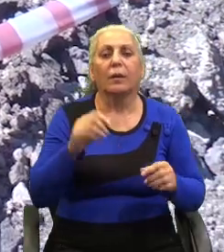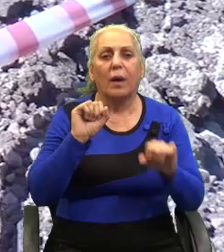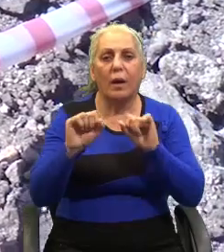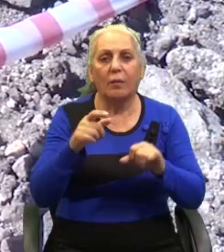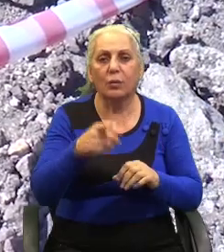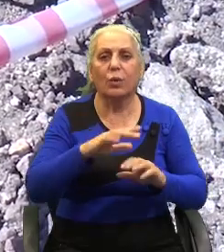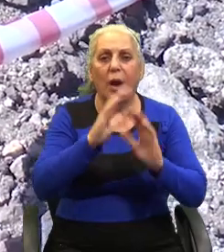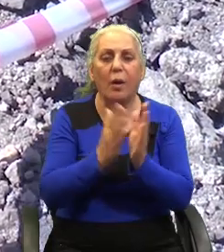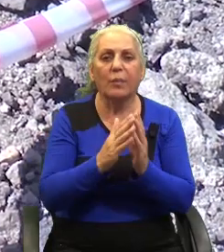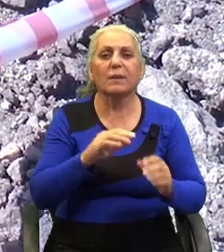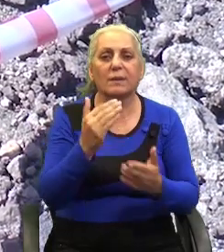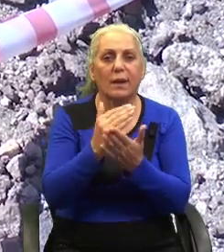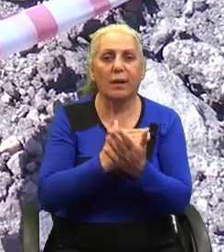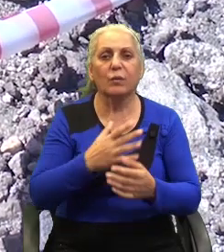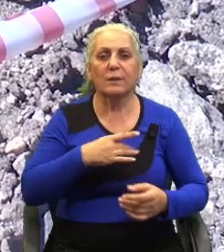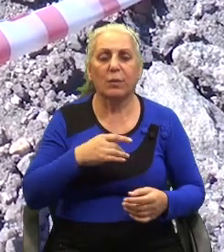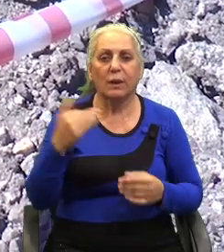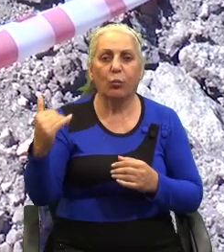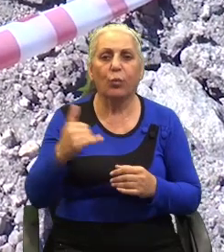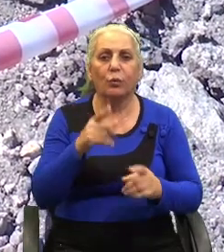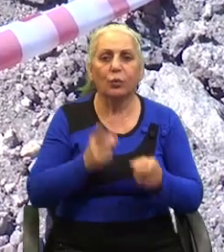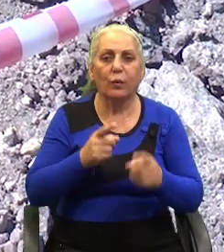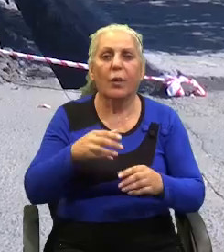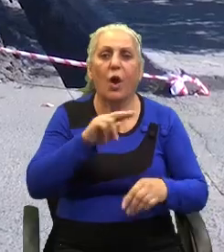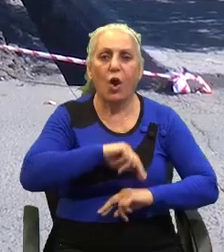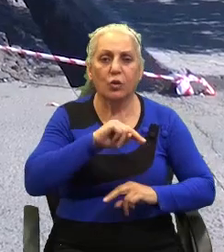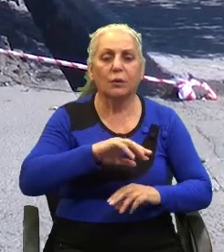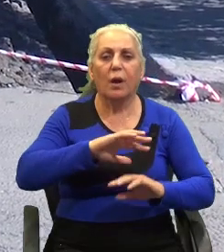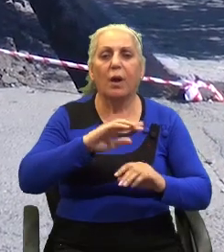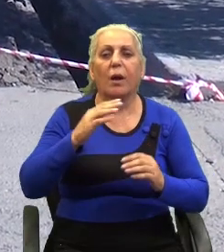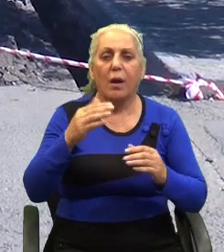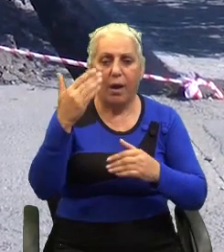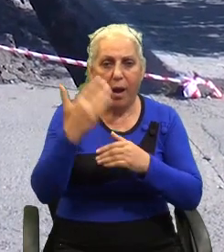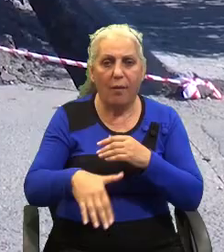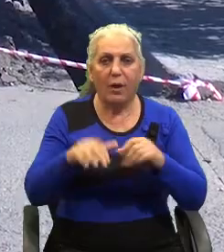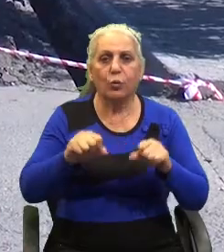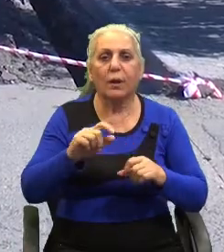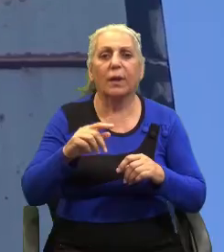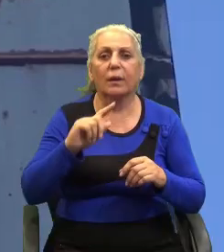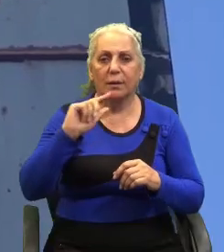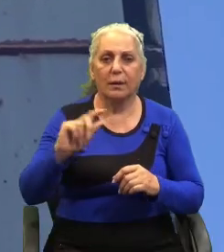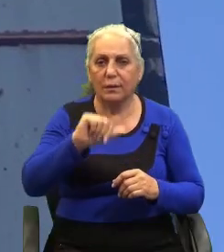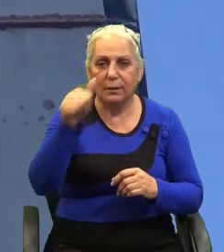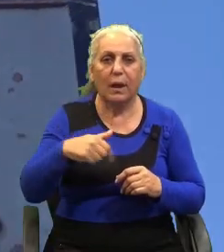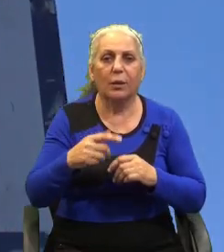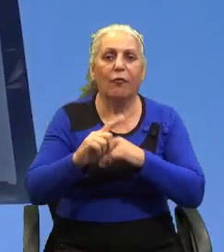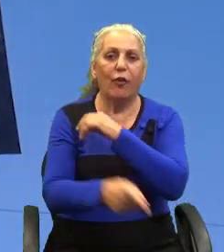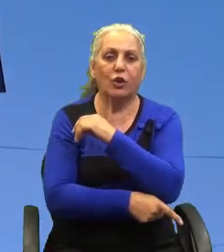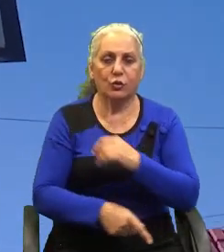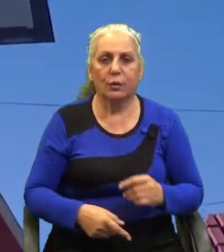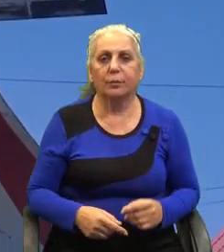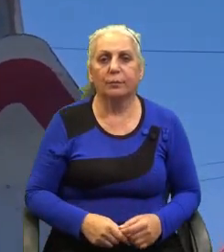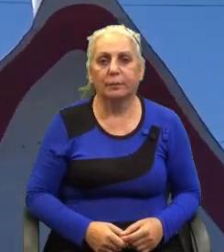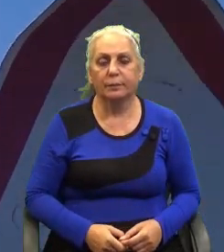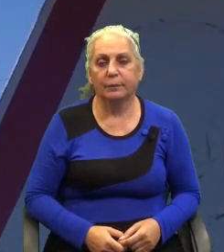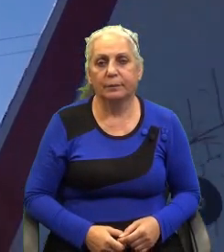սուբվենցիոն ծրագրերով Սպիտակում իրականացվող աշխատանքները կավարտվեն տարեվերջին։ Անահիտ Կարապետյան, Մհեր Թաթևոսյան, Մոլորակ,